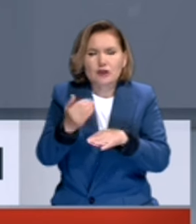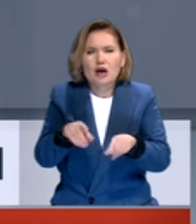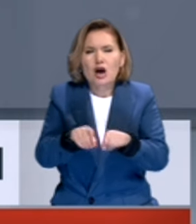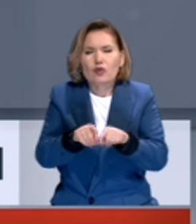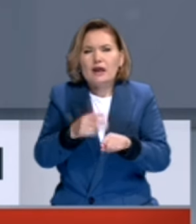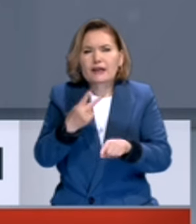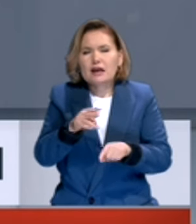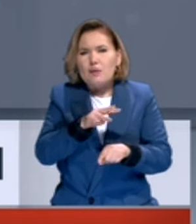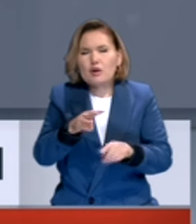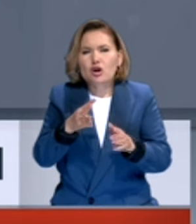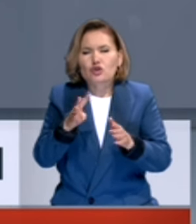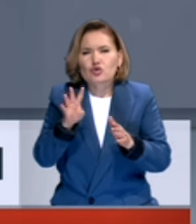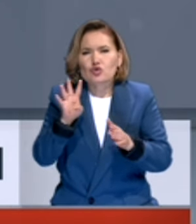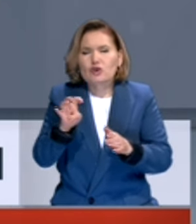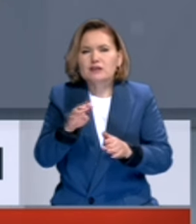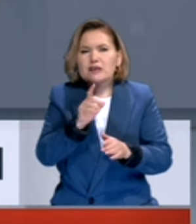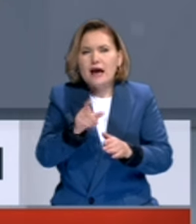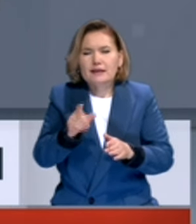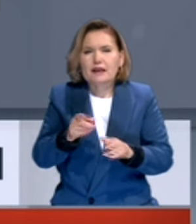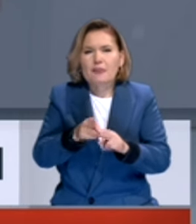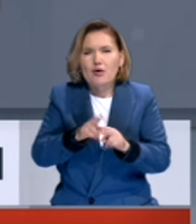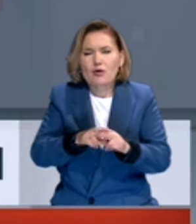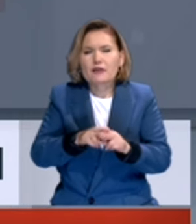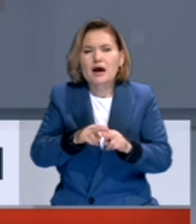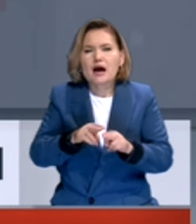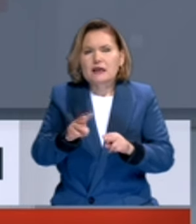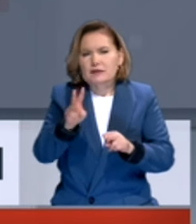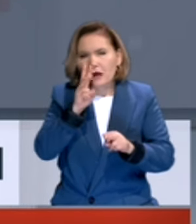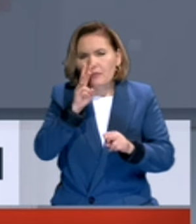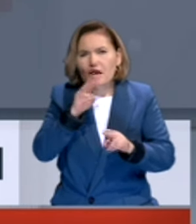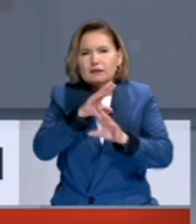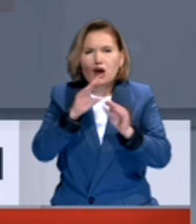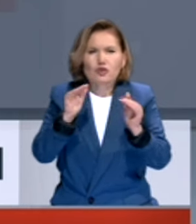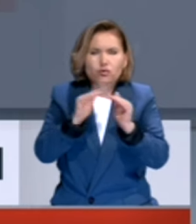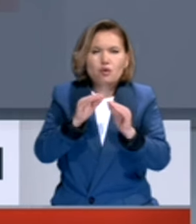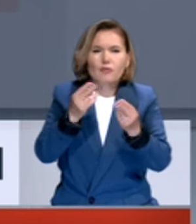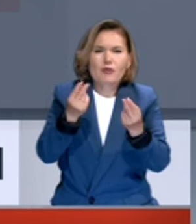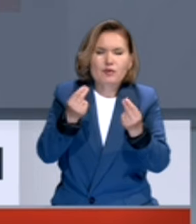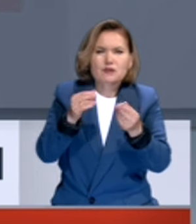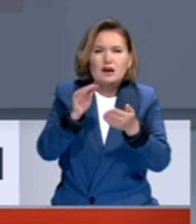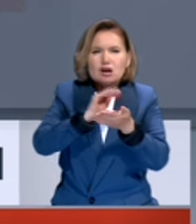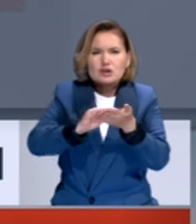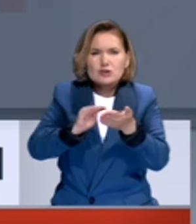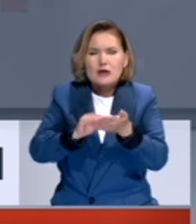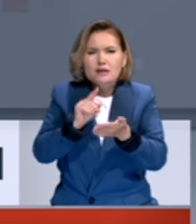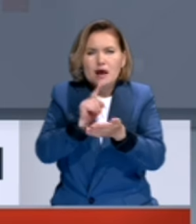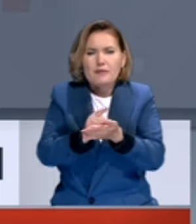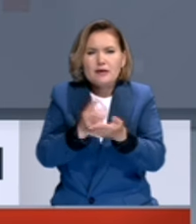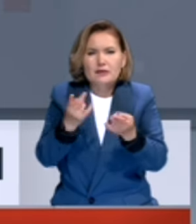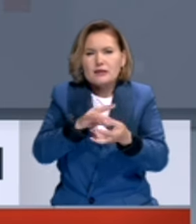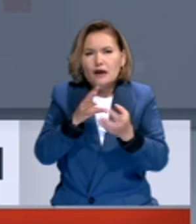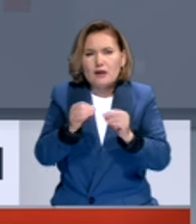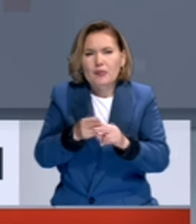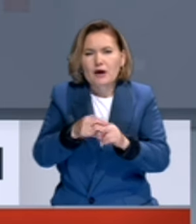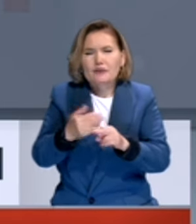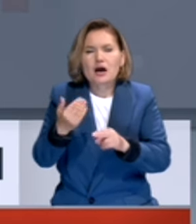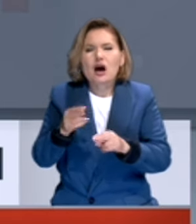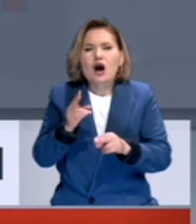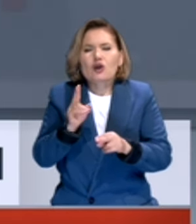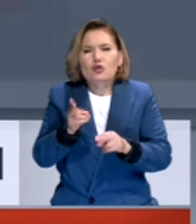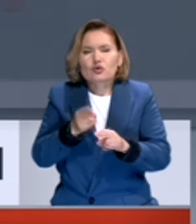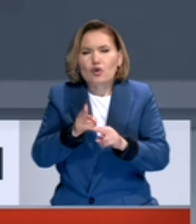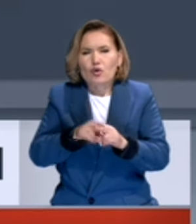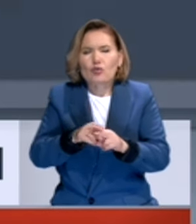декларация тапсыруы тиіс. Құжат қабылдау мерзімі 15 қыркүйекке дейін аяқталады. Ал декларация тапсырып үлгермегендер немесе тапсырудан